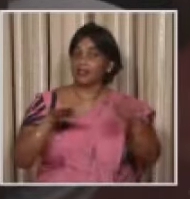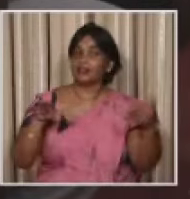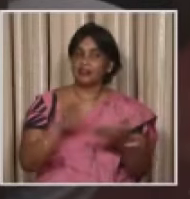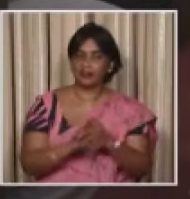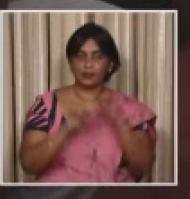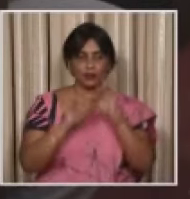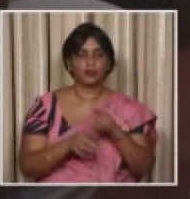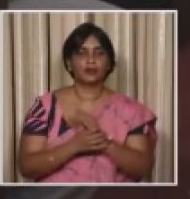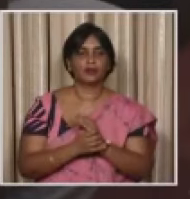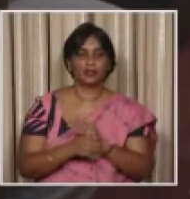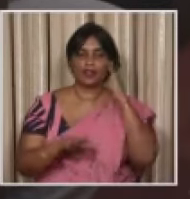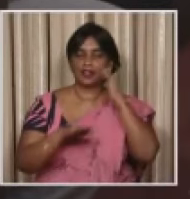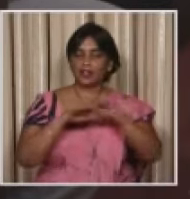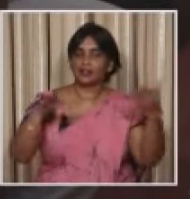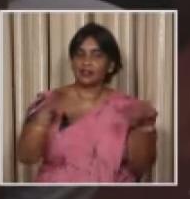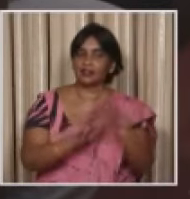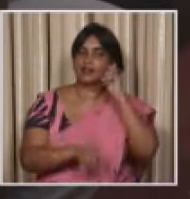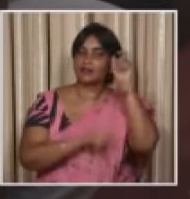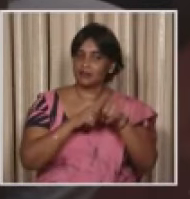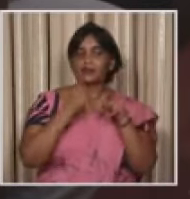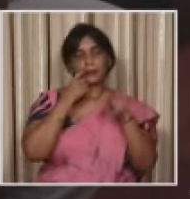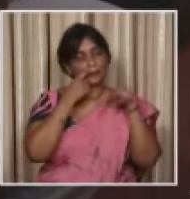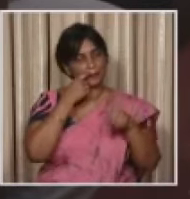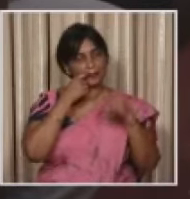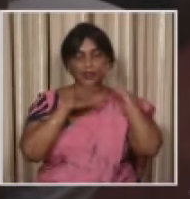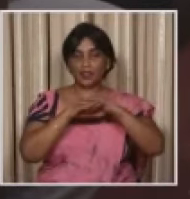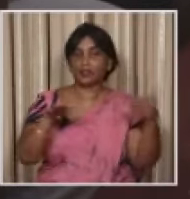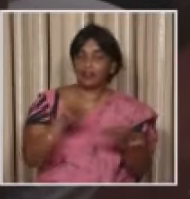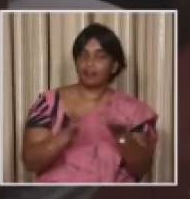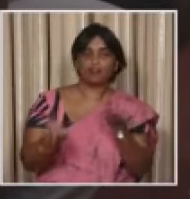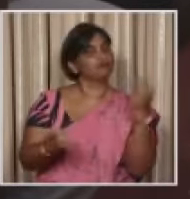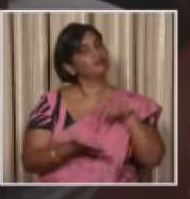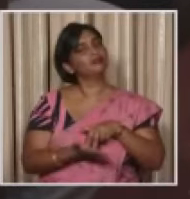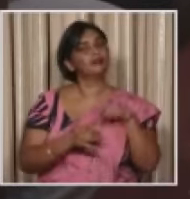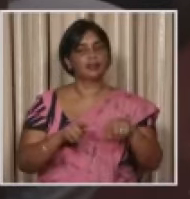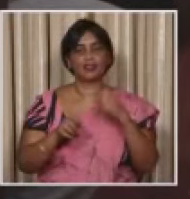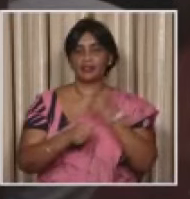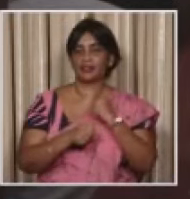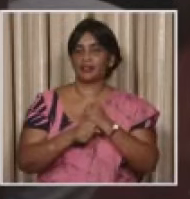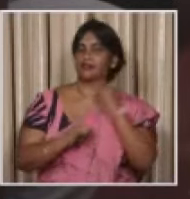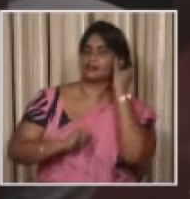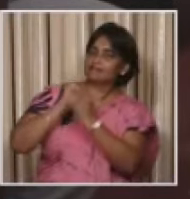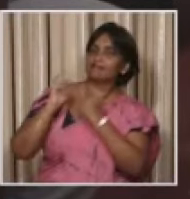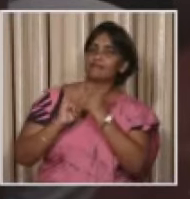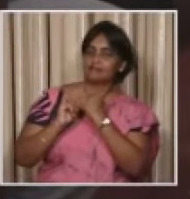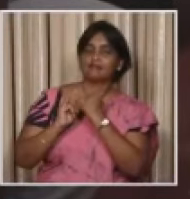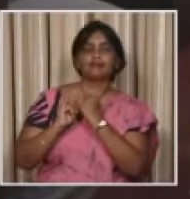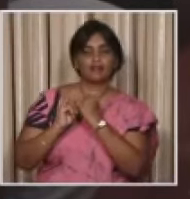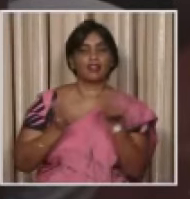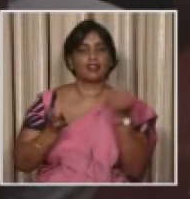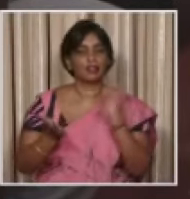ඒ නිසා ඒ ඇඳ යට හිටපු කට්ටියට අද ඇඳ යටින් එළියට අවිල්ලා මේ ආණ්ඩුවත් විවේචනය කරලා අර